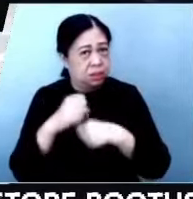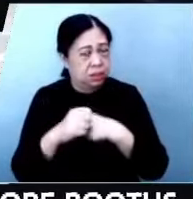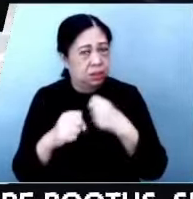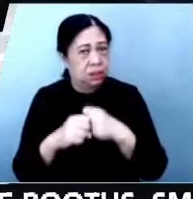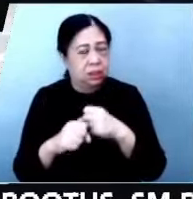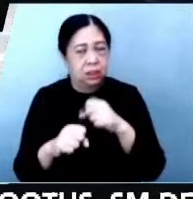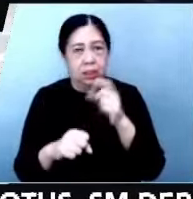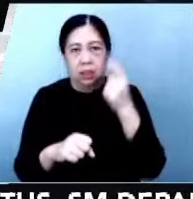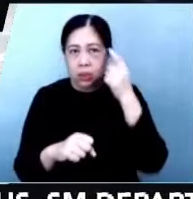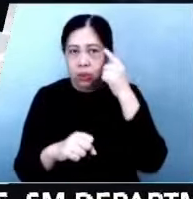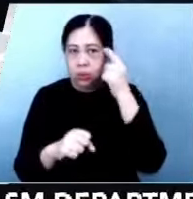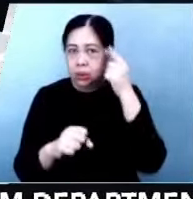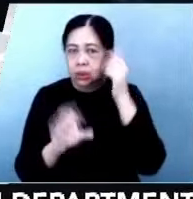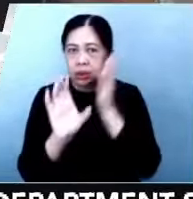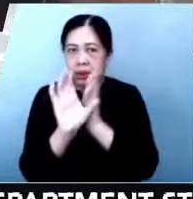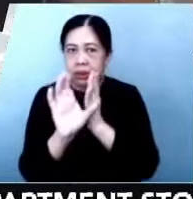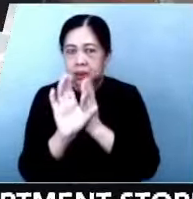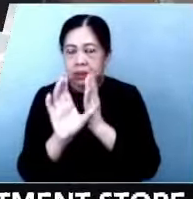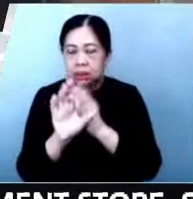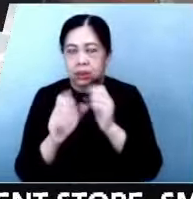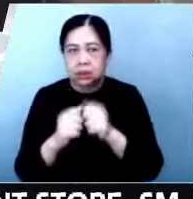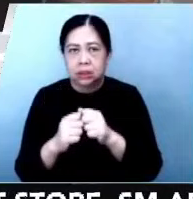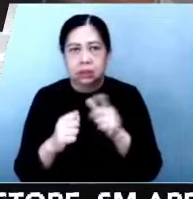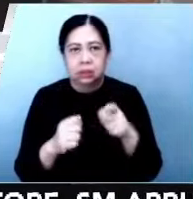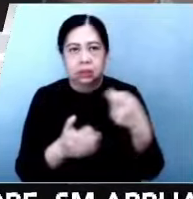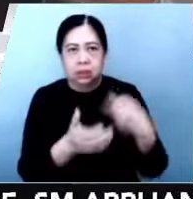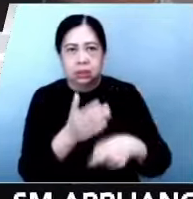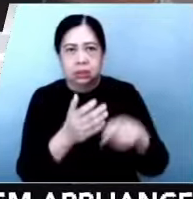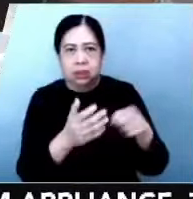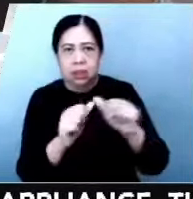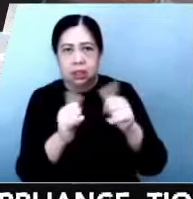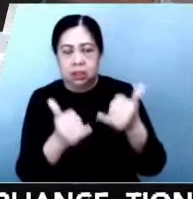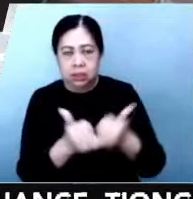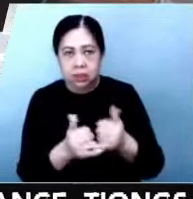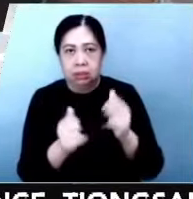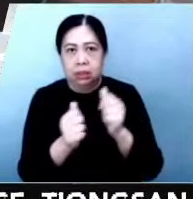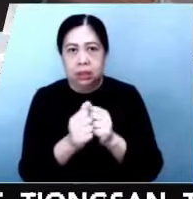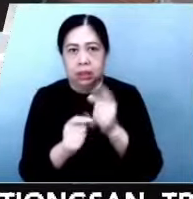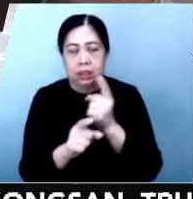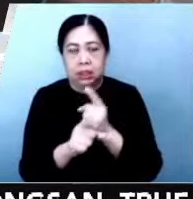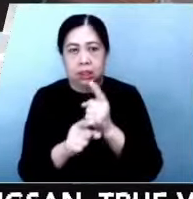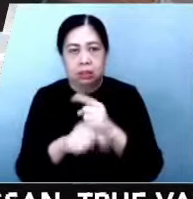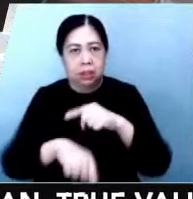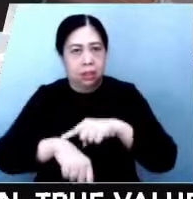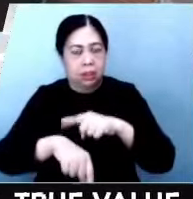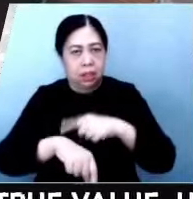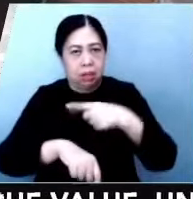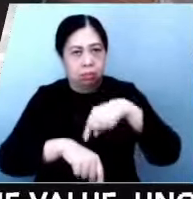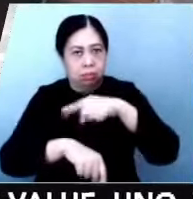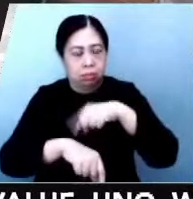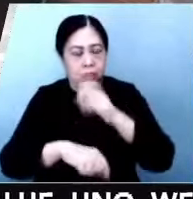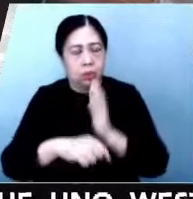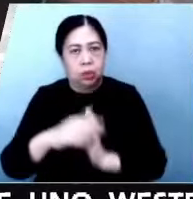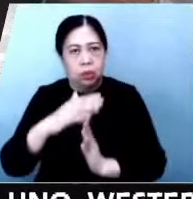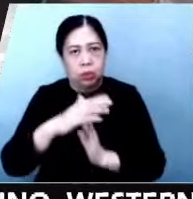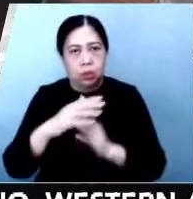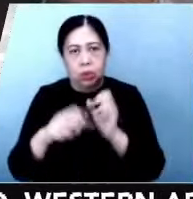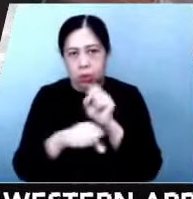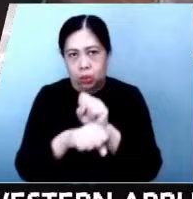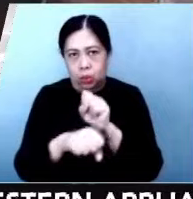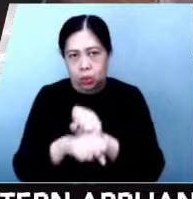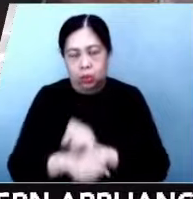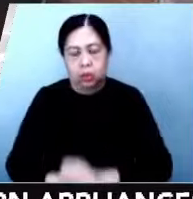neuropsychological exam sa mga gwardya na sagot ng agency, pati ang tamang haba ng oras ng kanilang trabaho. Dano